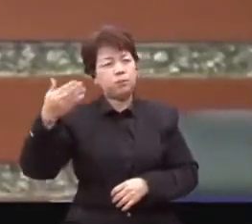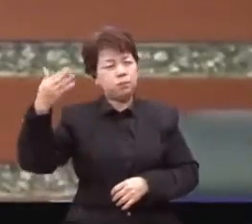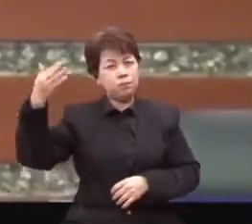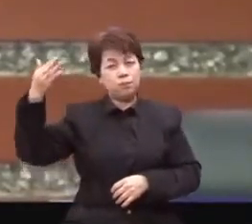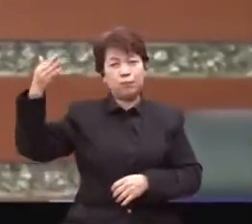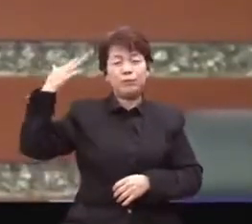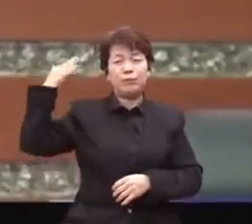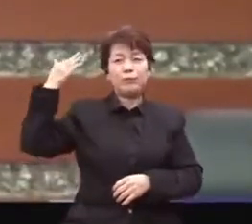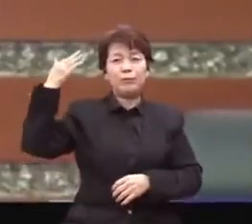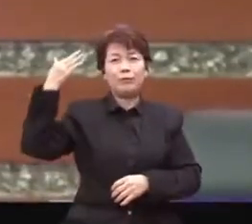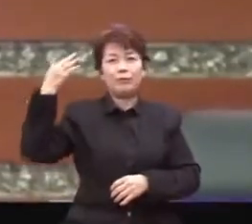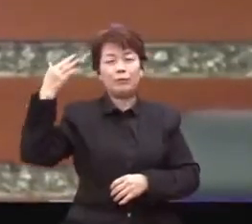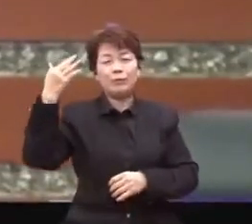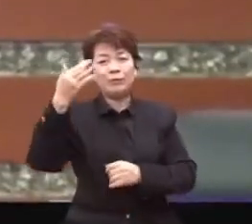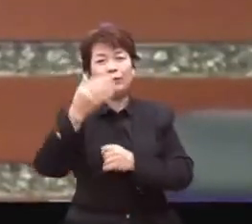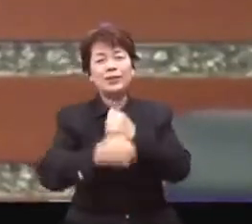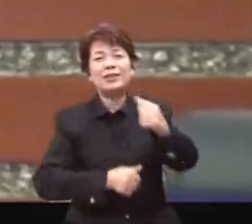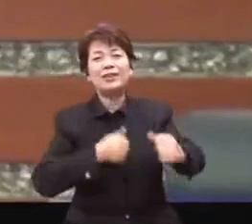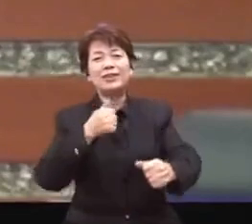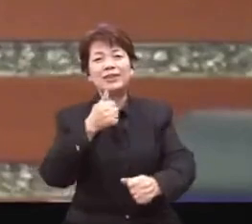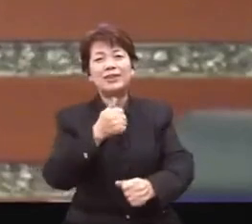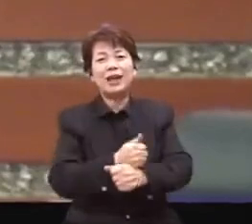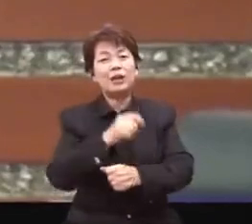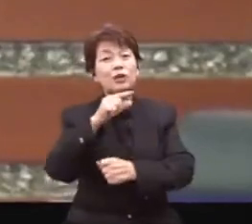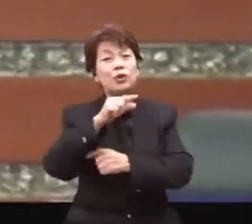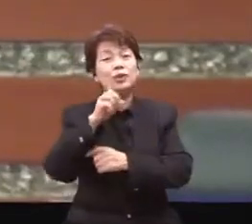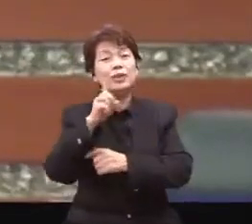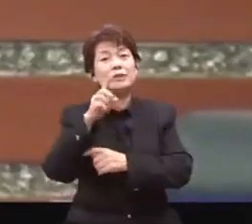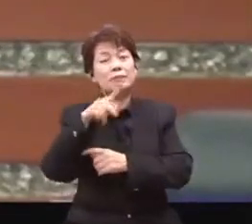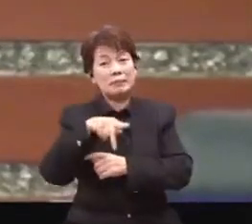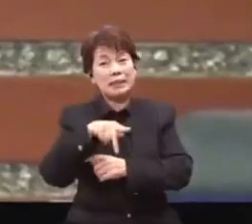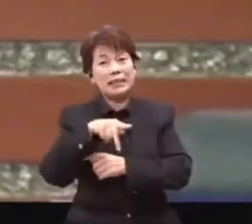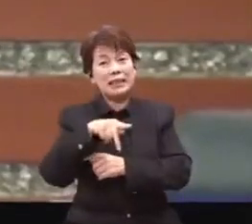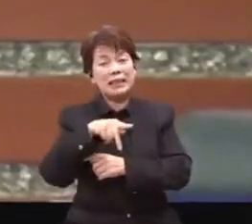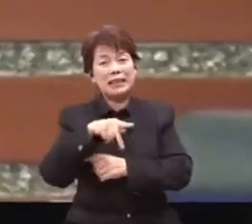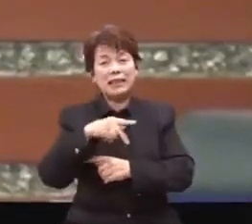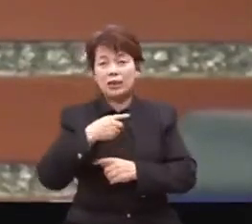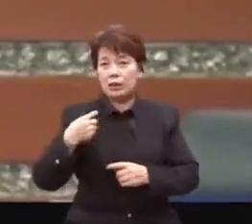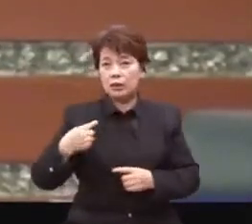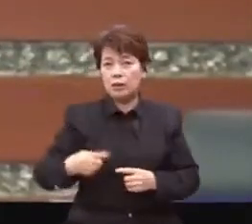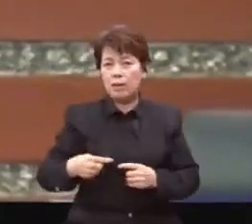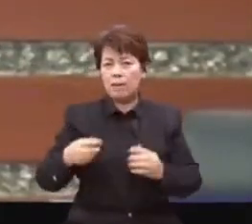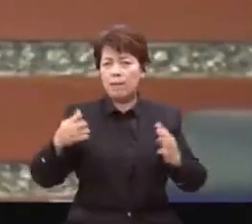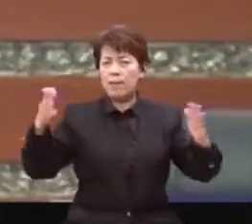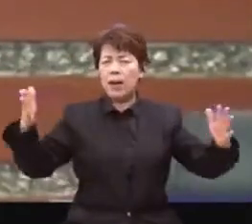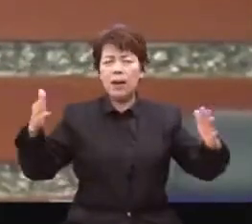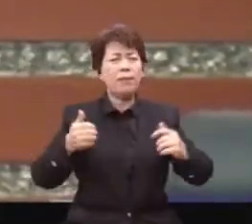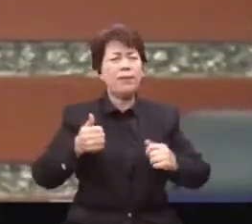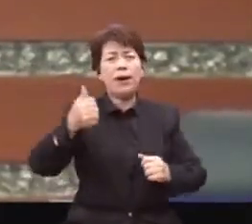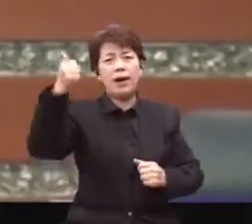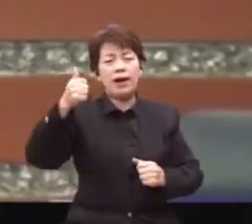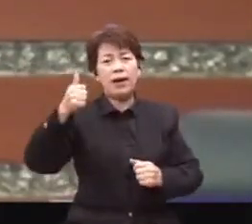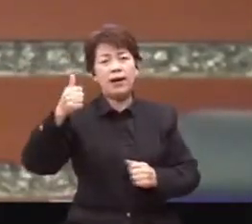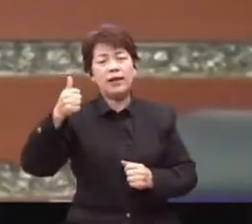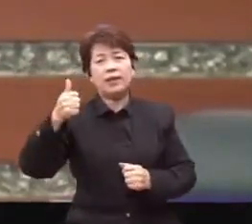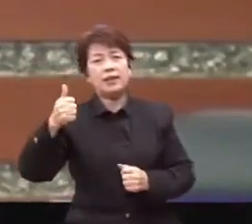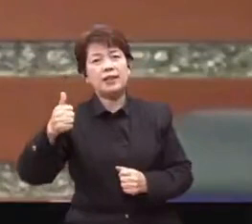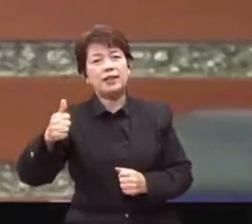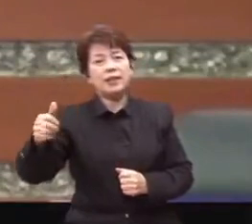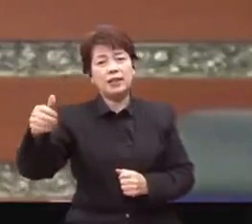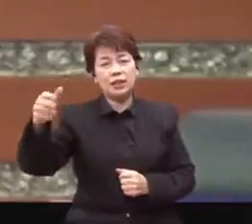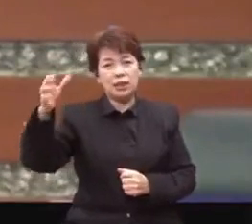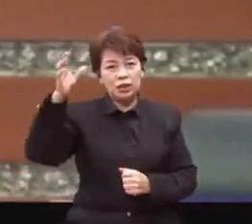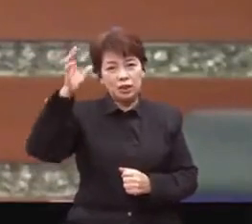1820 GDP negara China adalah terbesar di dunia akan tetapi kerajaan dinasti Cing